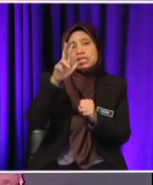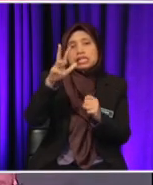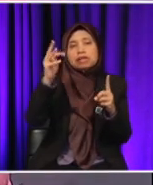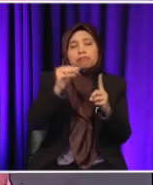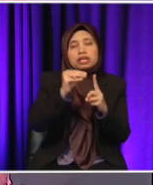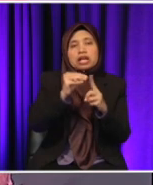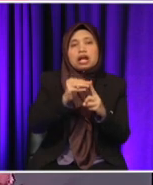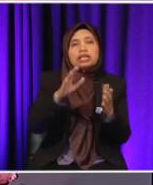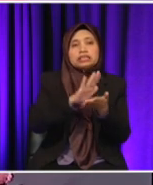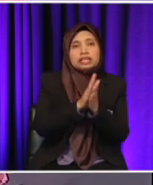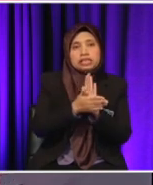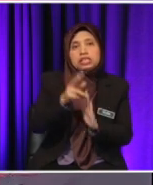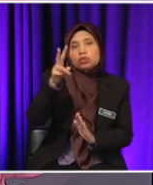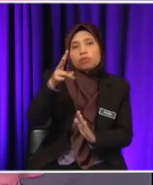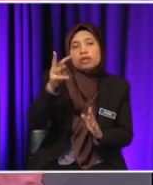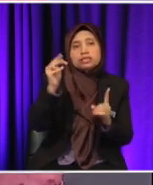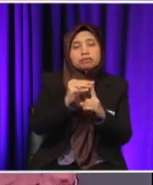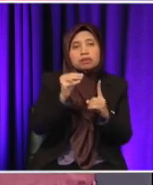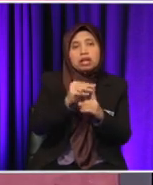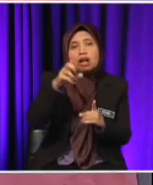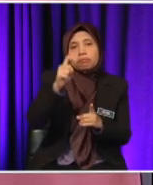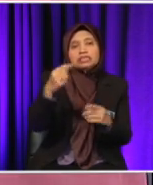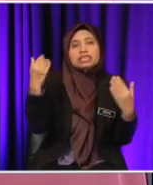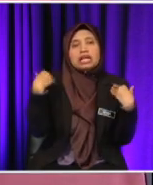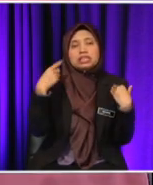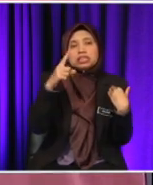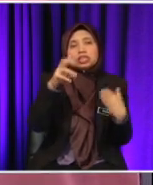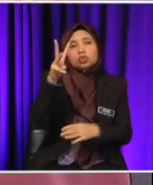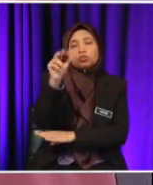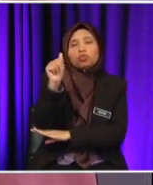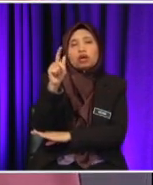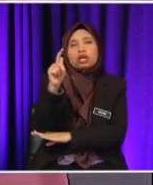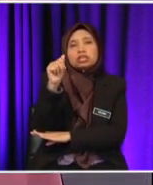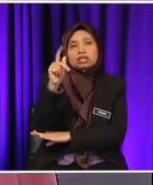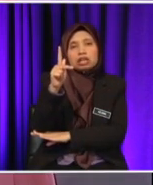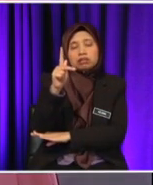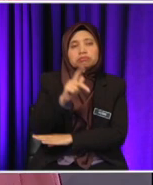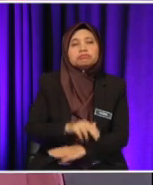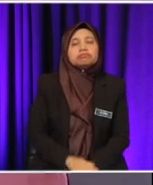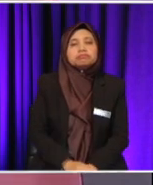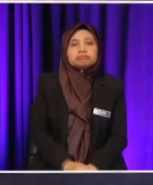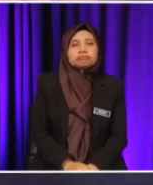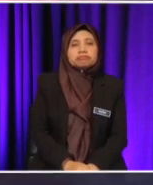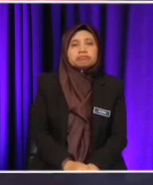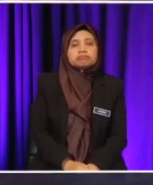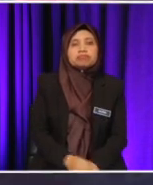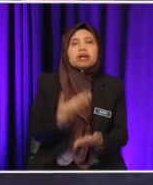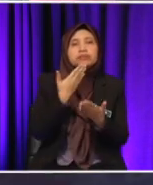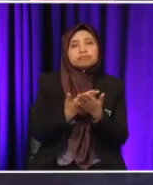12 markah mesti ada satu watak dan juga murah yang kepada pewartakan tersebut